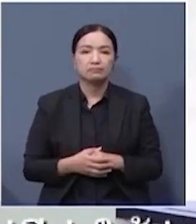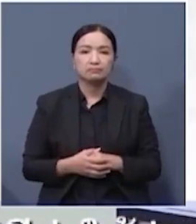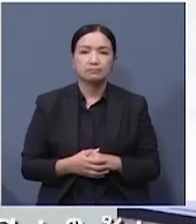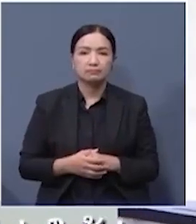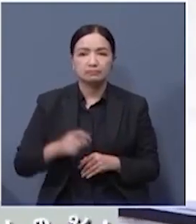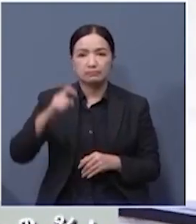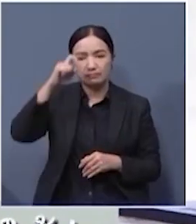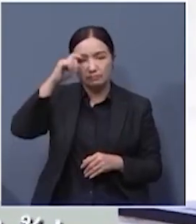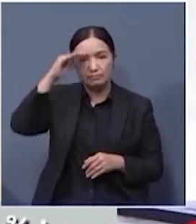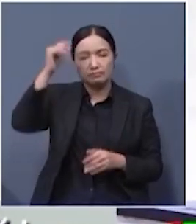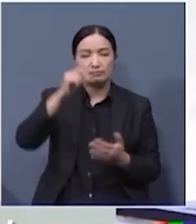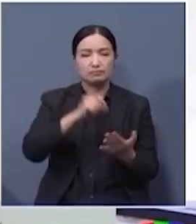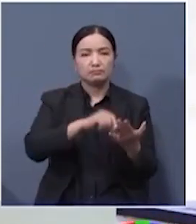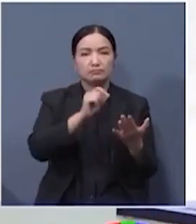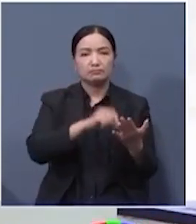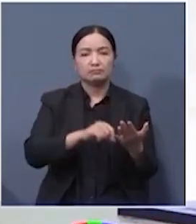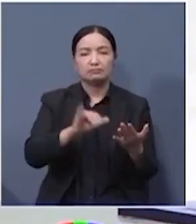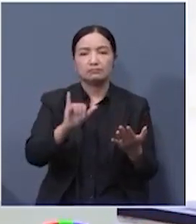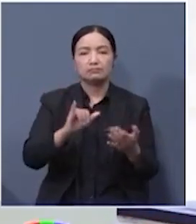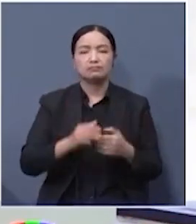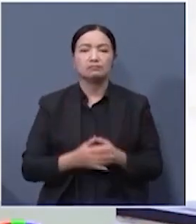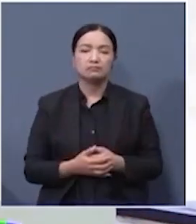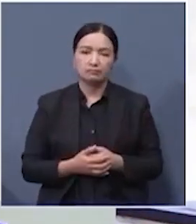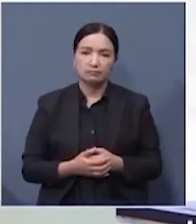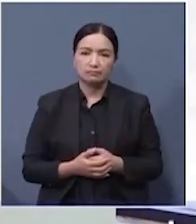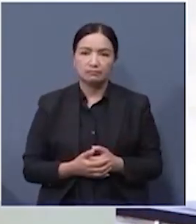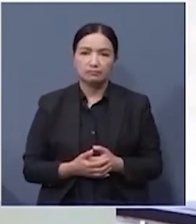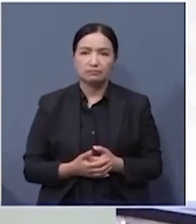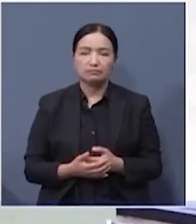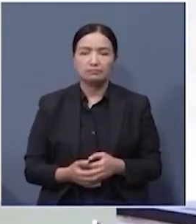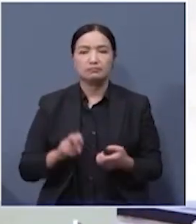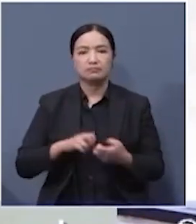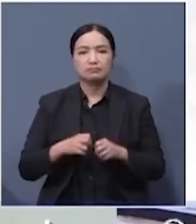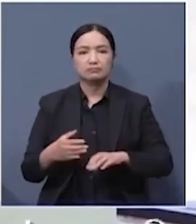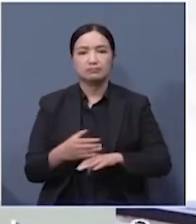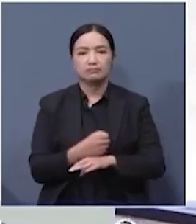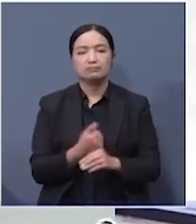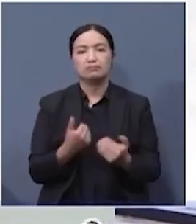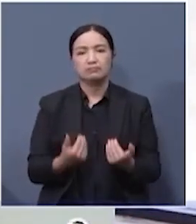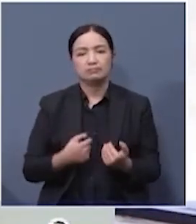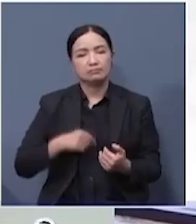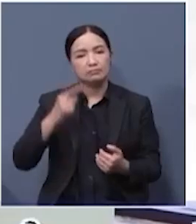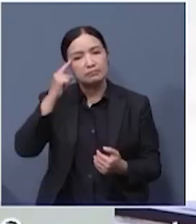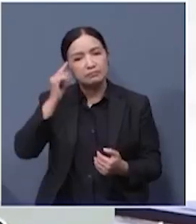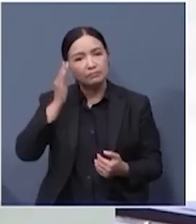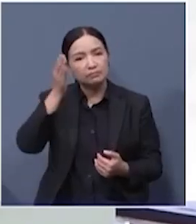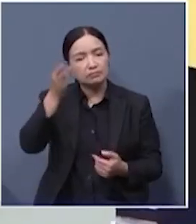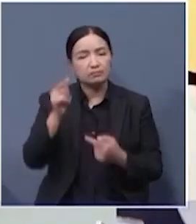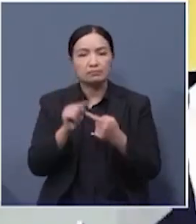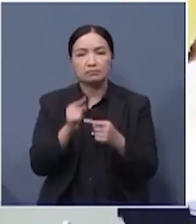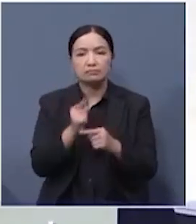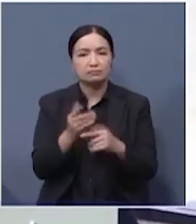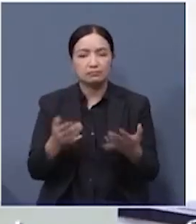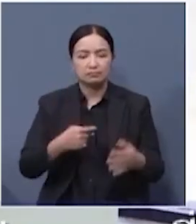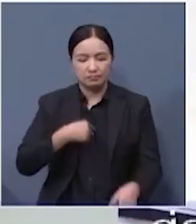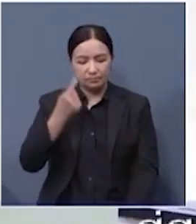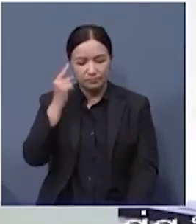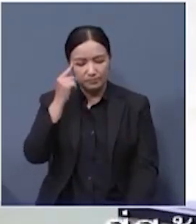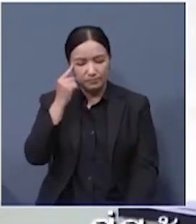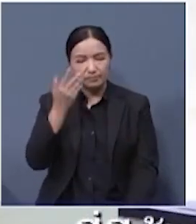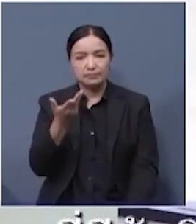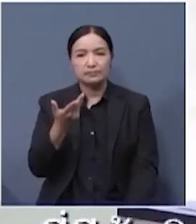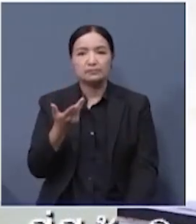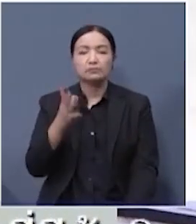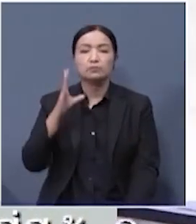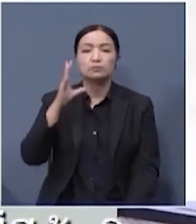ท่านเศรษฐายังไม่ได้เซ็นแล้วก็มาเกิดอุบัติเหตุทางการเมืองเนี่ยยังไม่รู้ต่อไปจะยังไงผมก็ยังไม่รู้แต่เข